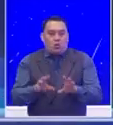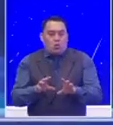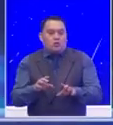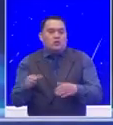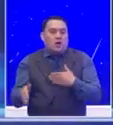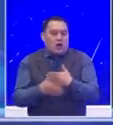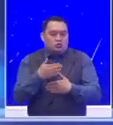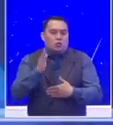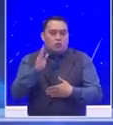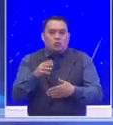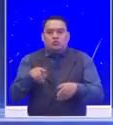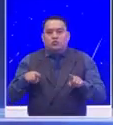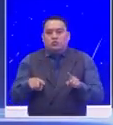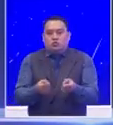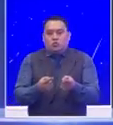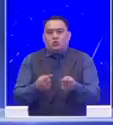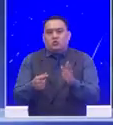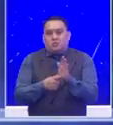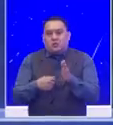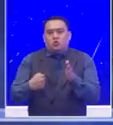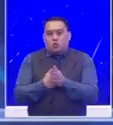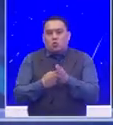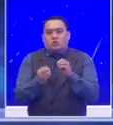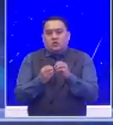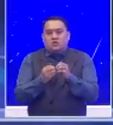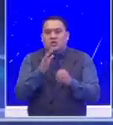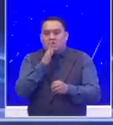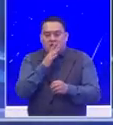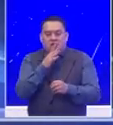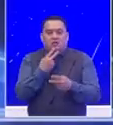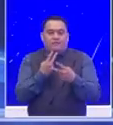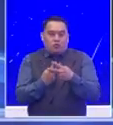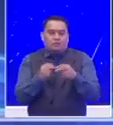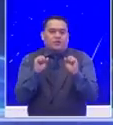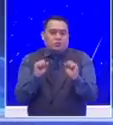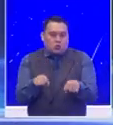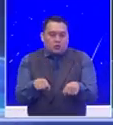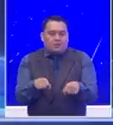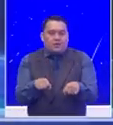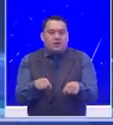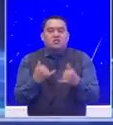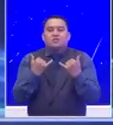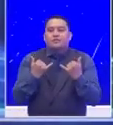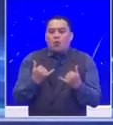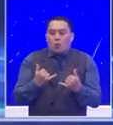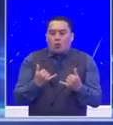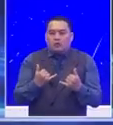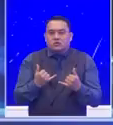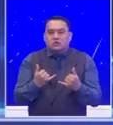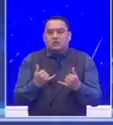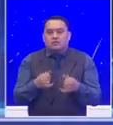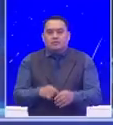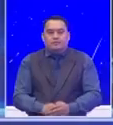предусмотрено наказание в виде лишения свободы на срок от 7 до 10 лет с конфискацией имущества. Один из подозреваемых в настоящее время находится под